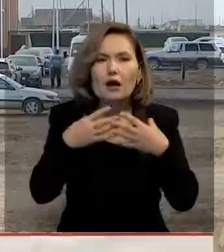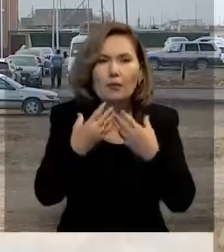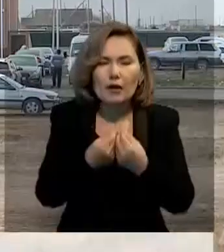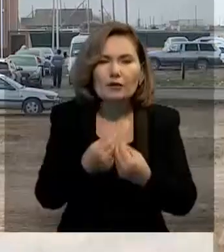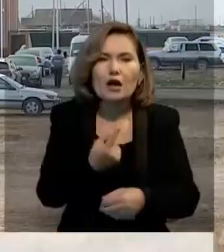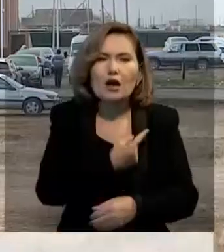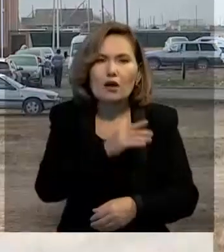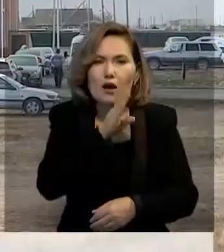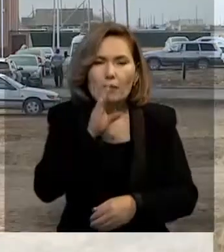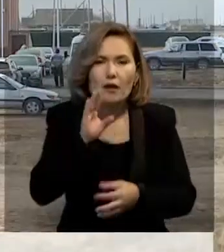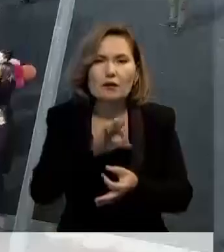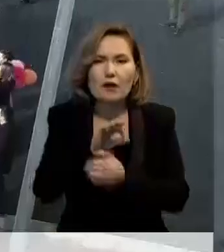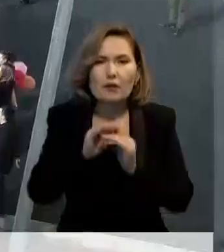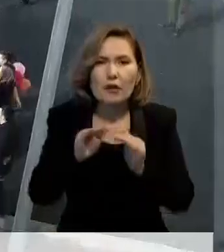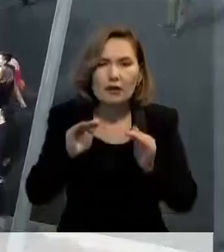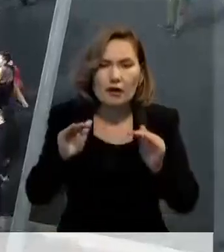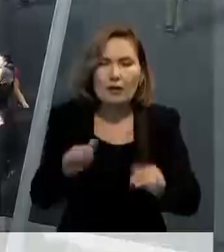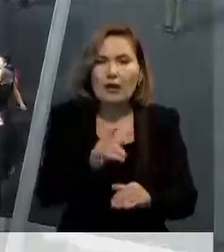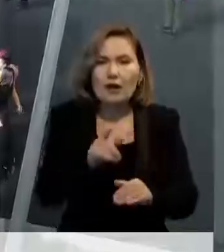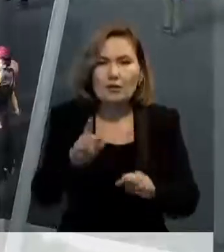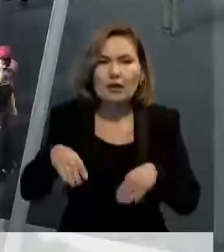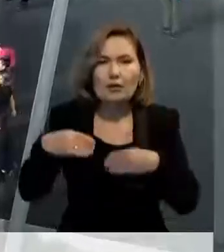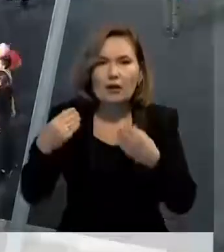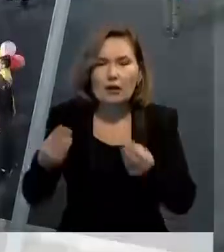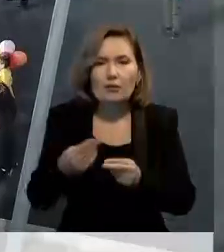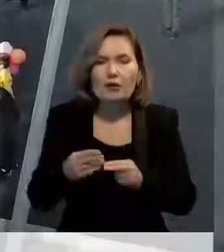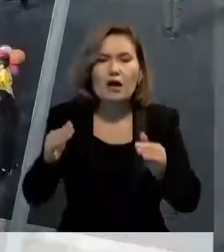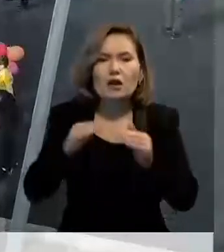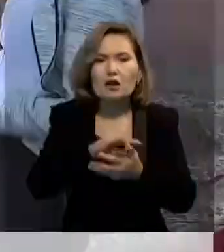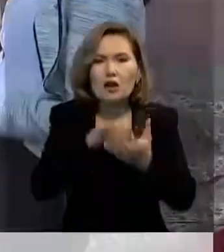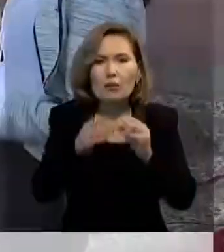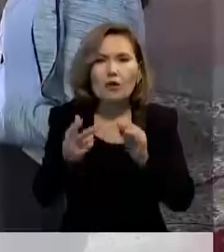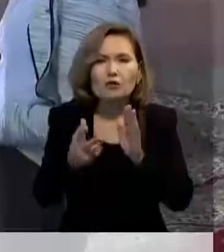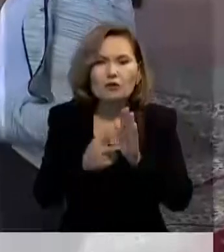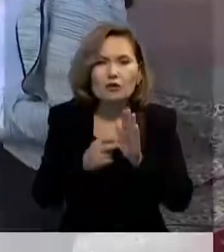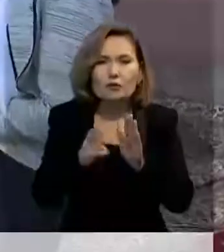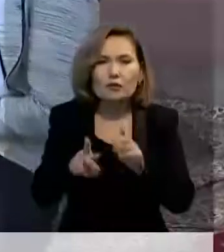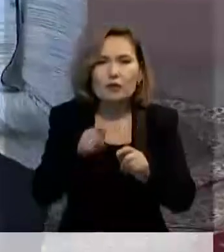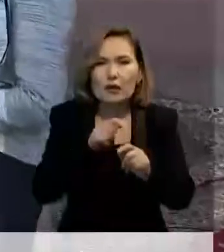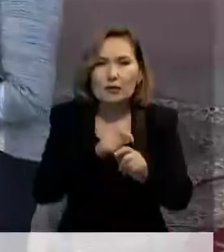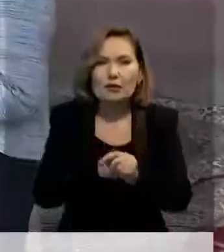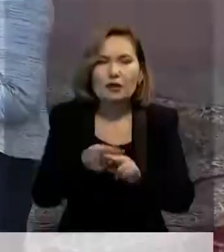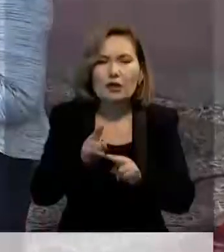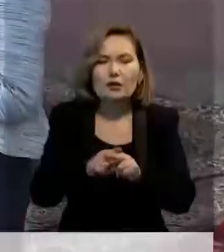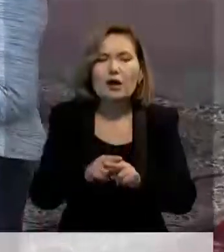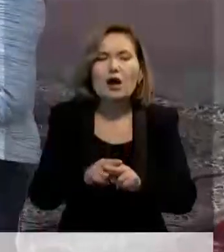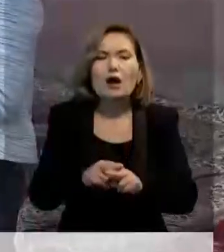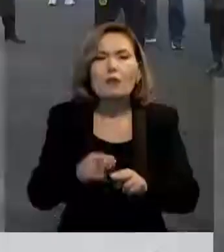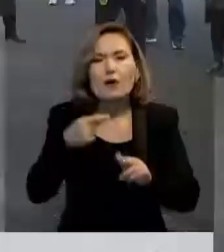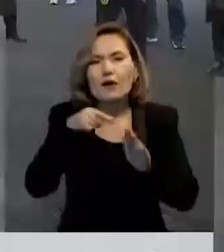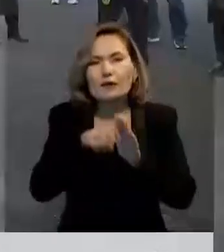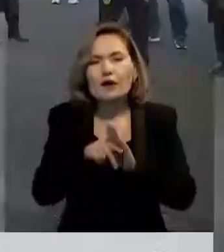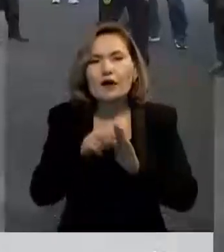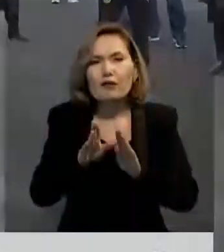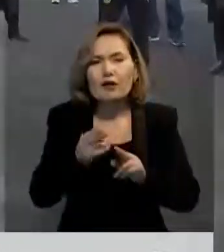мен ата-анасының қамқорлығынсыз қалған жандарға үлестірілді. Үйдің жалпы аумағы 800 шаршы метрден асады, ал ондағы пәтерлердің